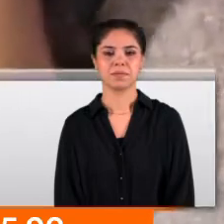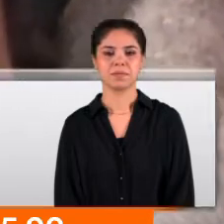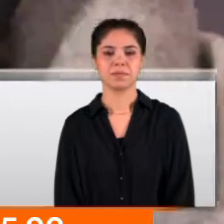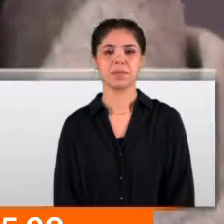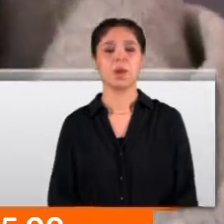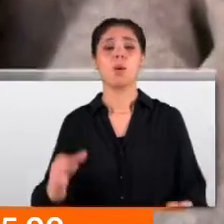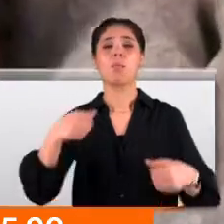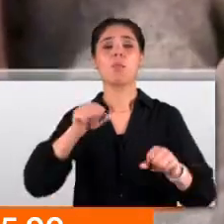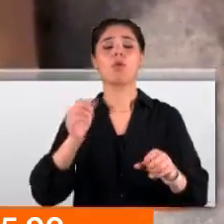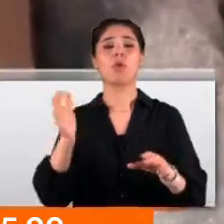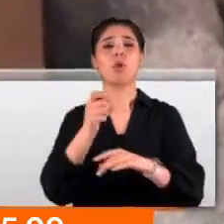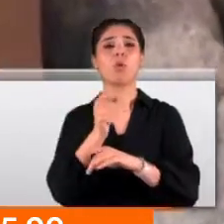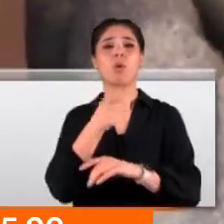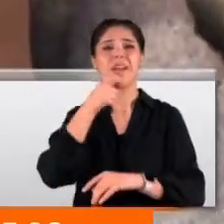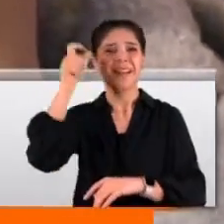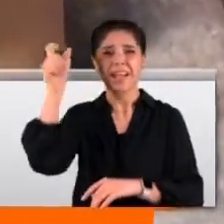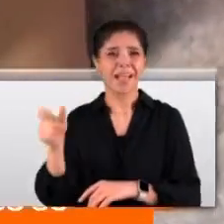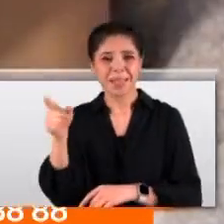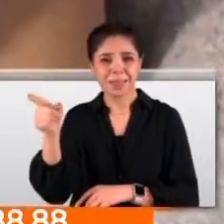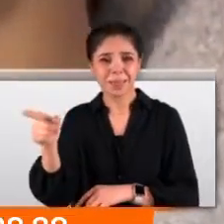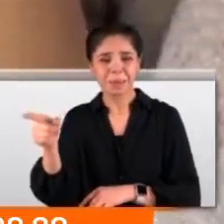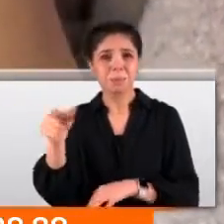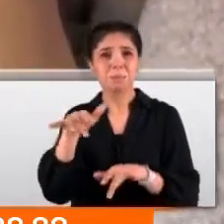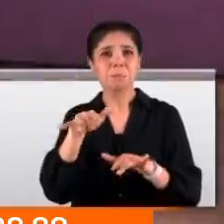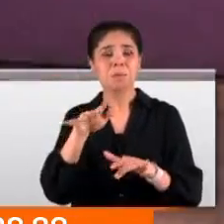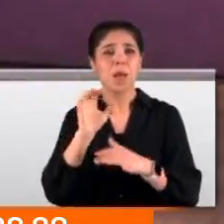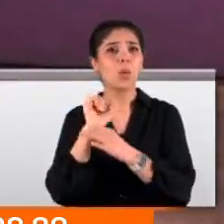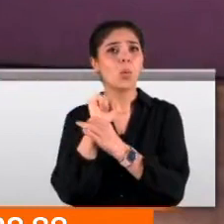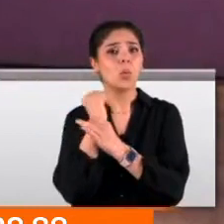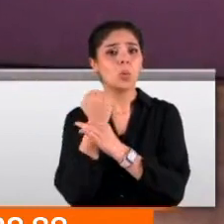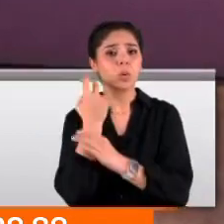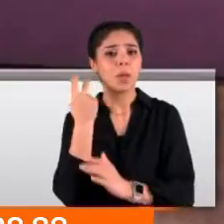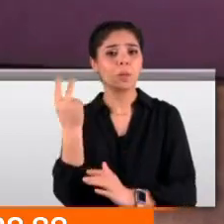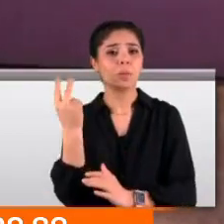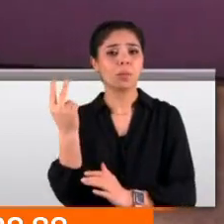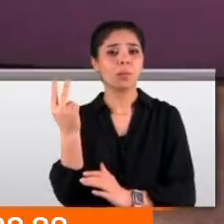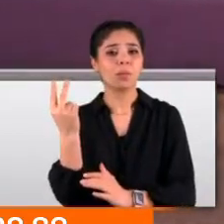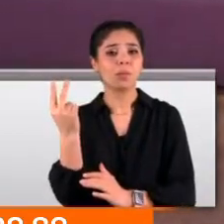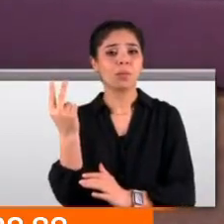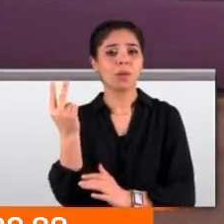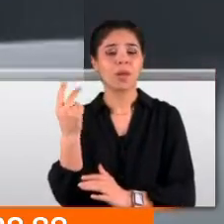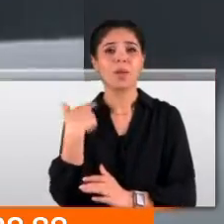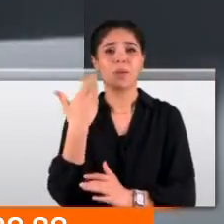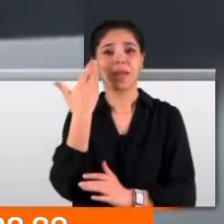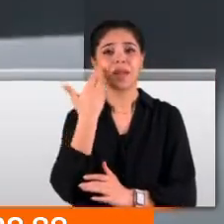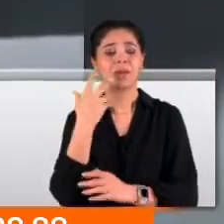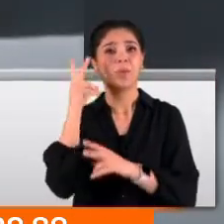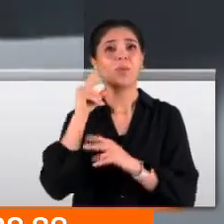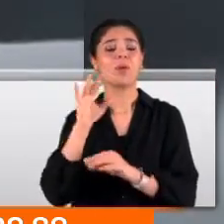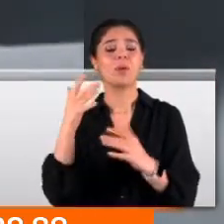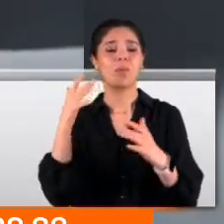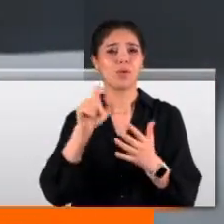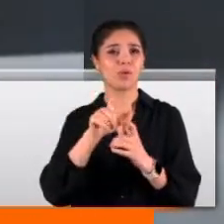Paket servisi yapan genç kuryenin içinden usta bir piyanist çıktı. Yorumlar çok gerçekten gözümde olurdu. Gece uyuyamadım. Sosyal